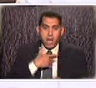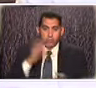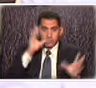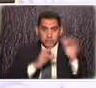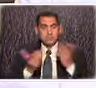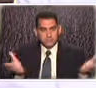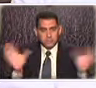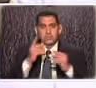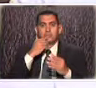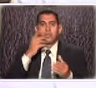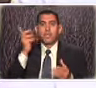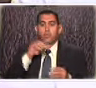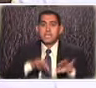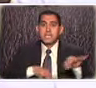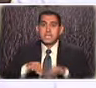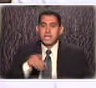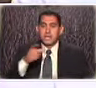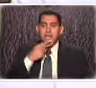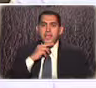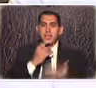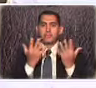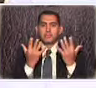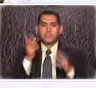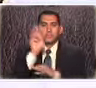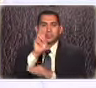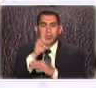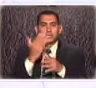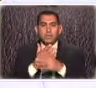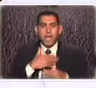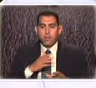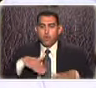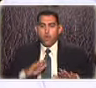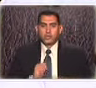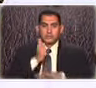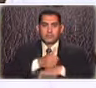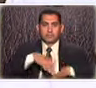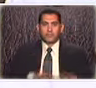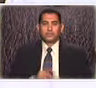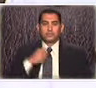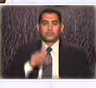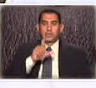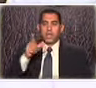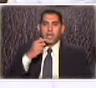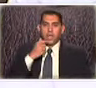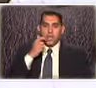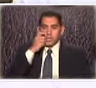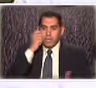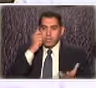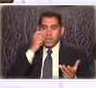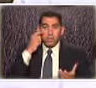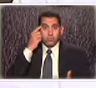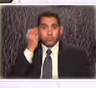المستمعون السياسي ينافق ويكذب في مقابل ان ينال الكرسي هدانا الله جميعا